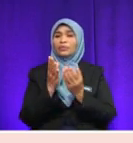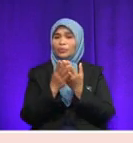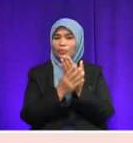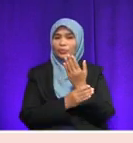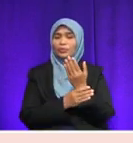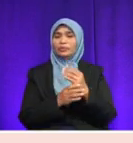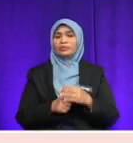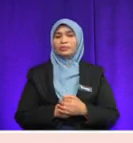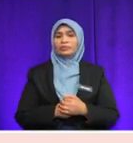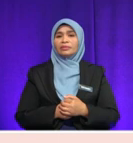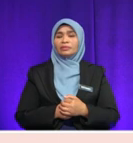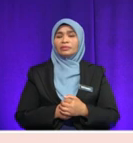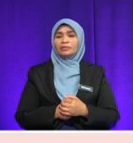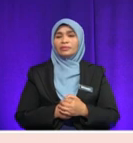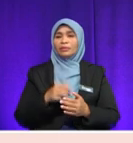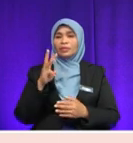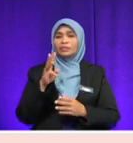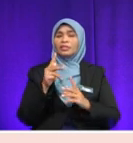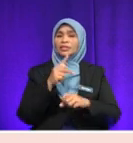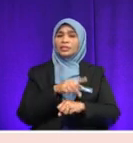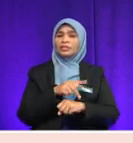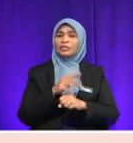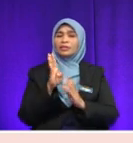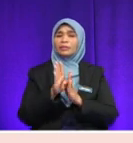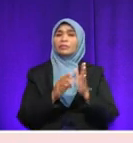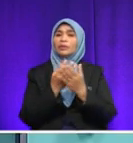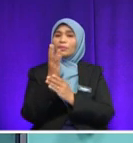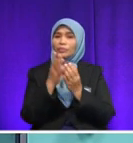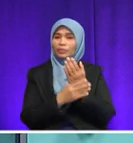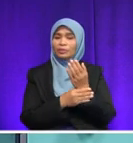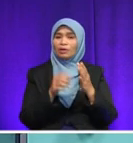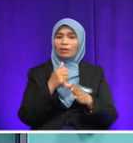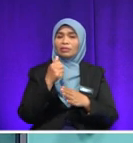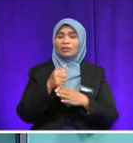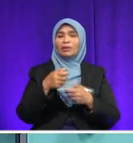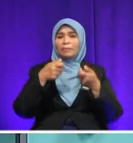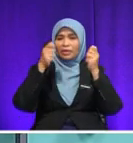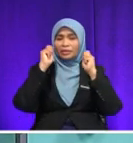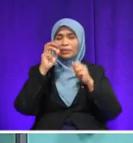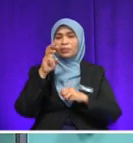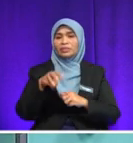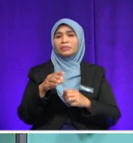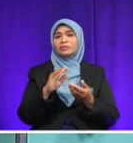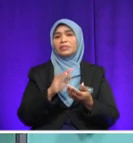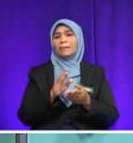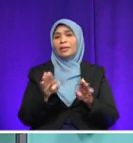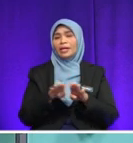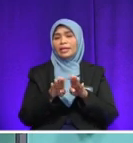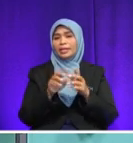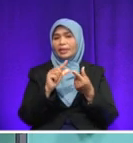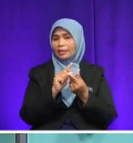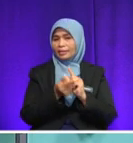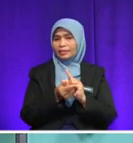berwudhu Ya wajib ketika berwudhu Terima kasih nasranya atau mandi wajib sebagai ganti untuk membasuh